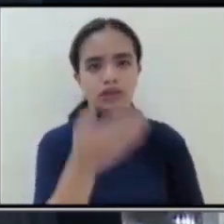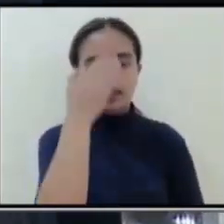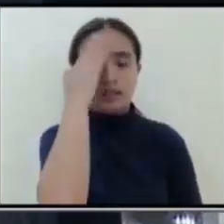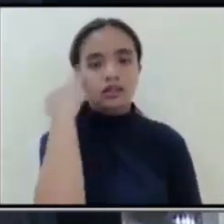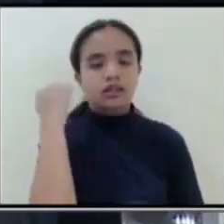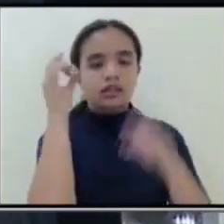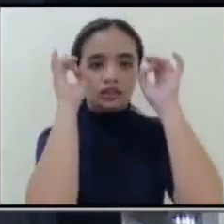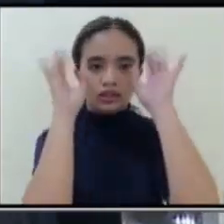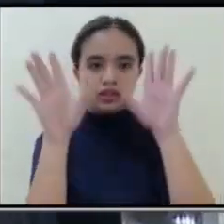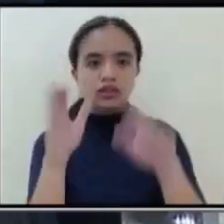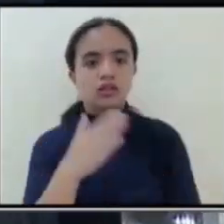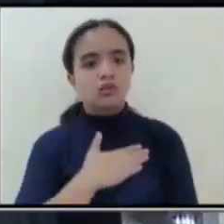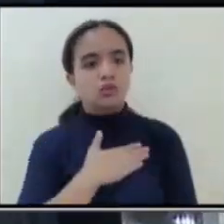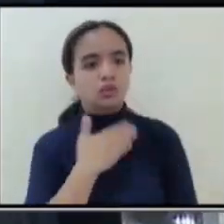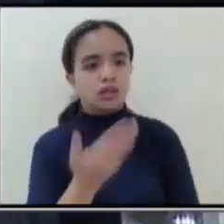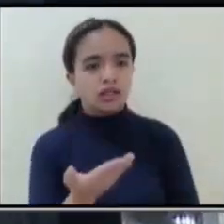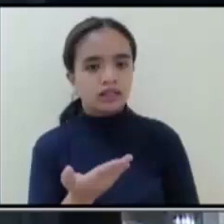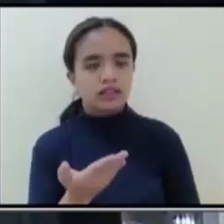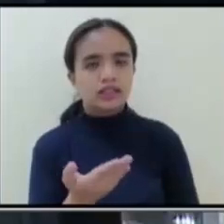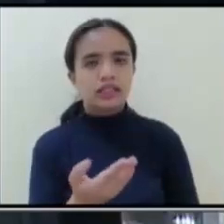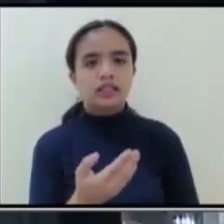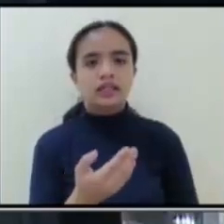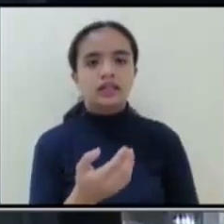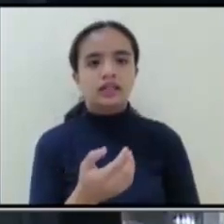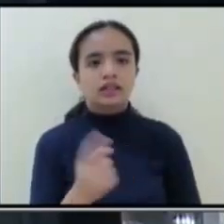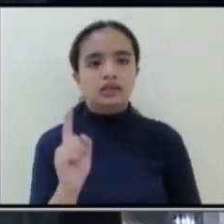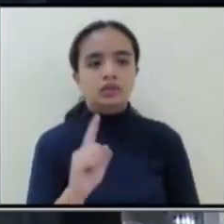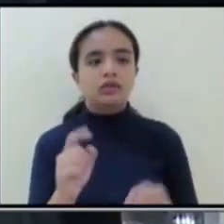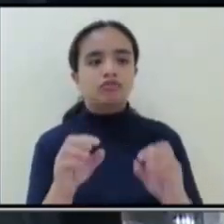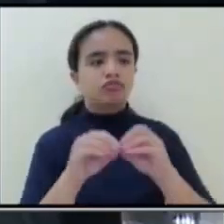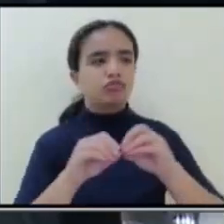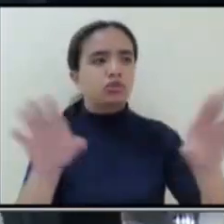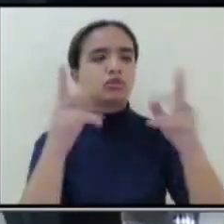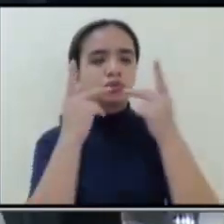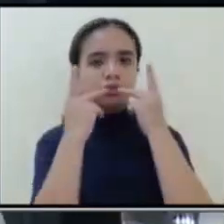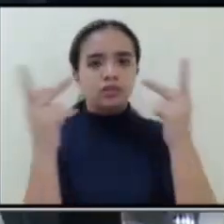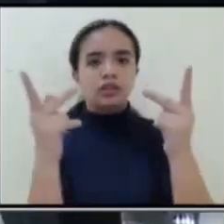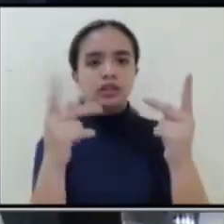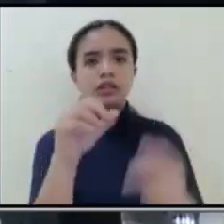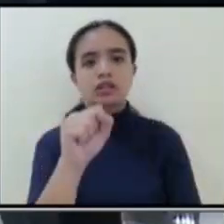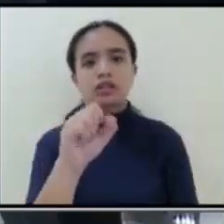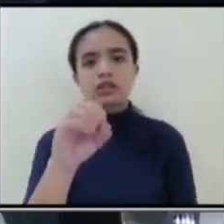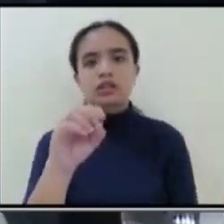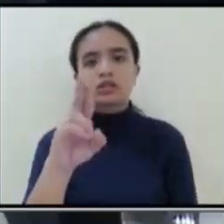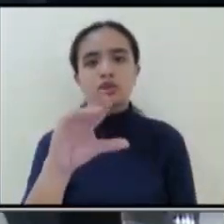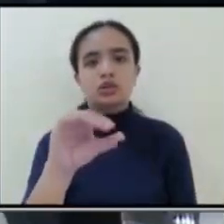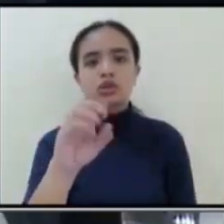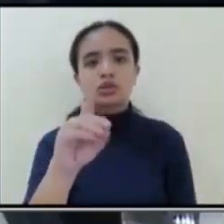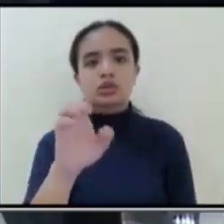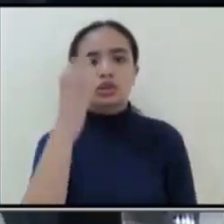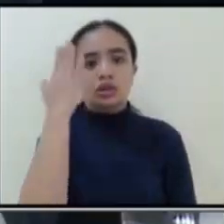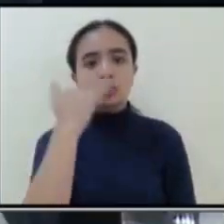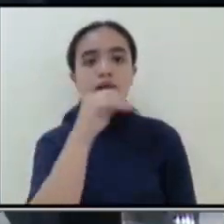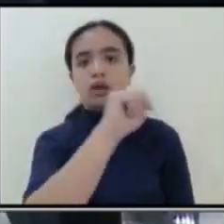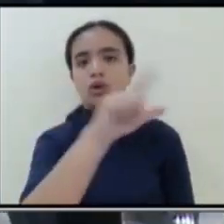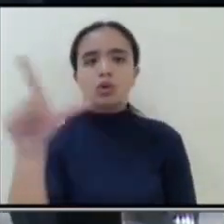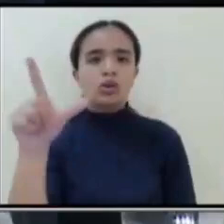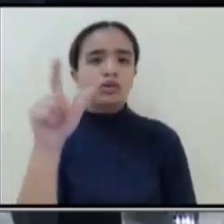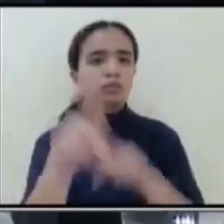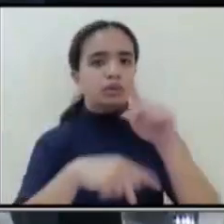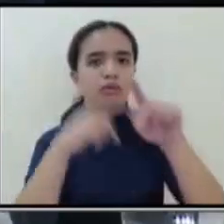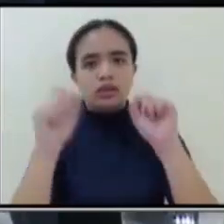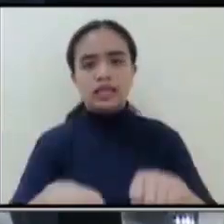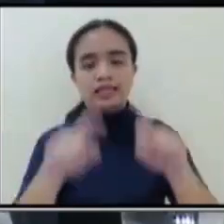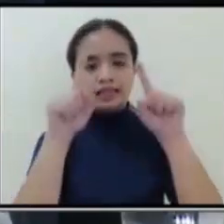silang ilagay yon publicly, yung mismong source code, upang matest ng kahit na sino. First time po yun na may